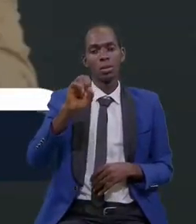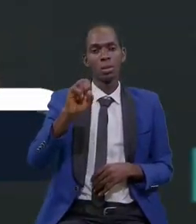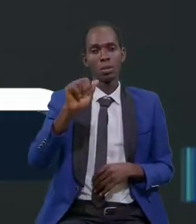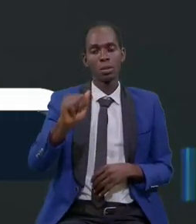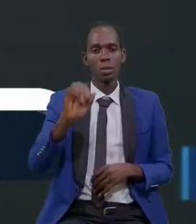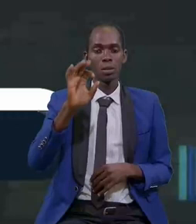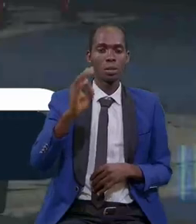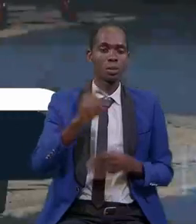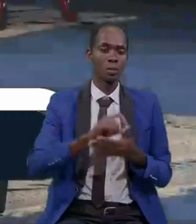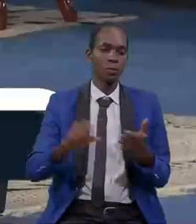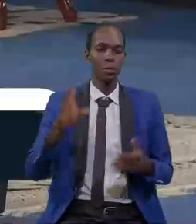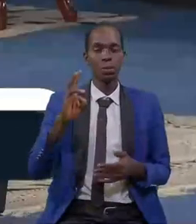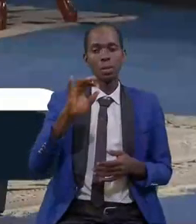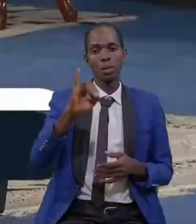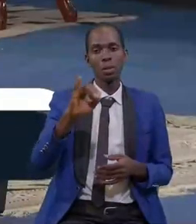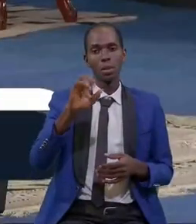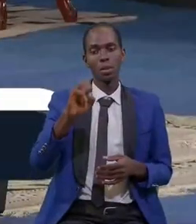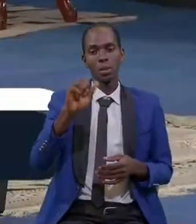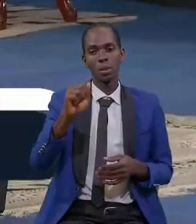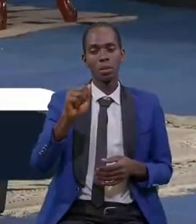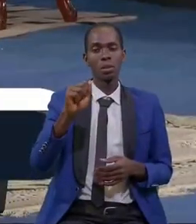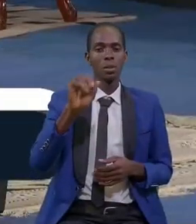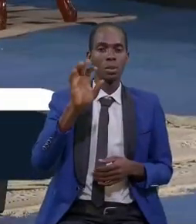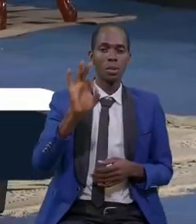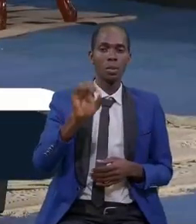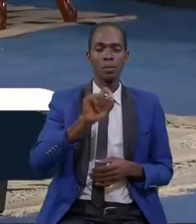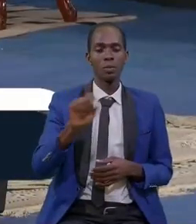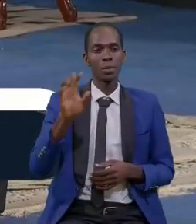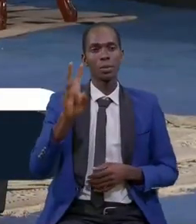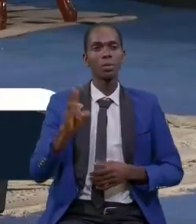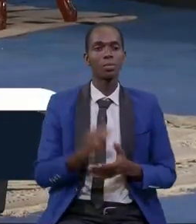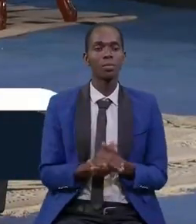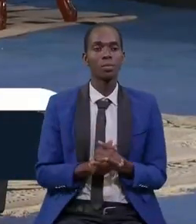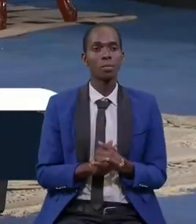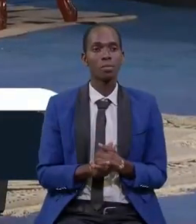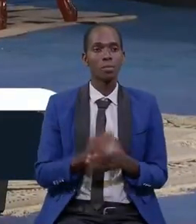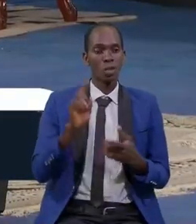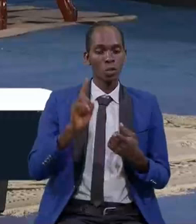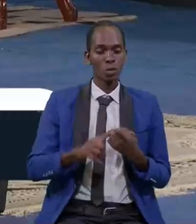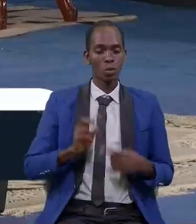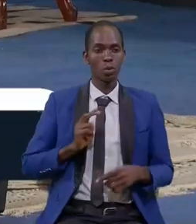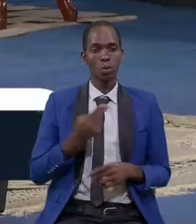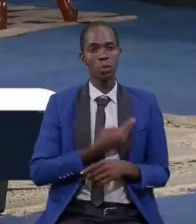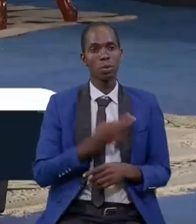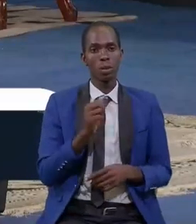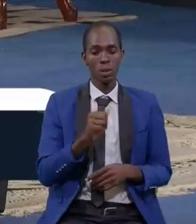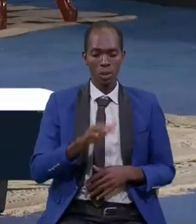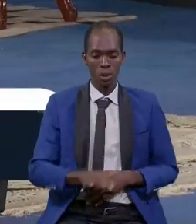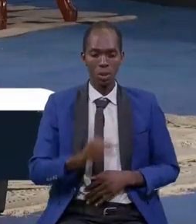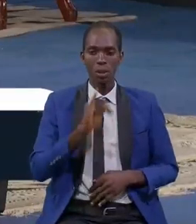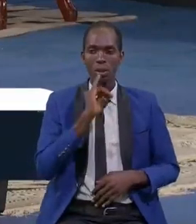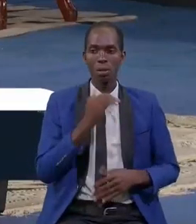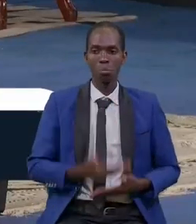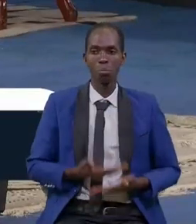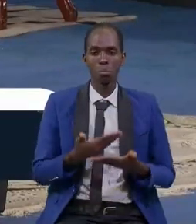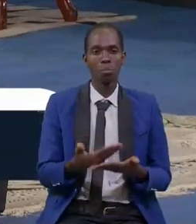Ésaïe 9, troisième point, Jésus le prince de paix, vu, souffrant, bientôt souverain. Ésaïe